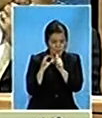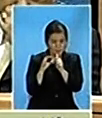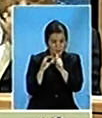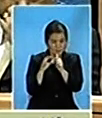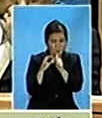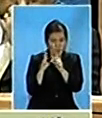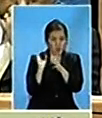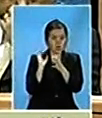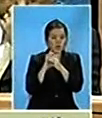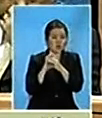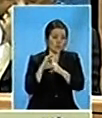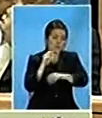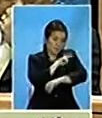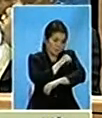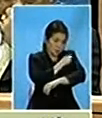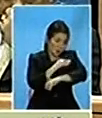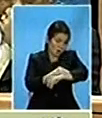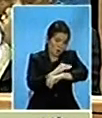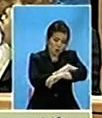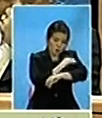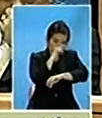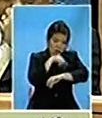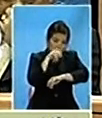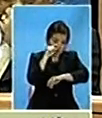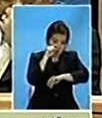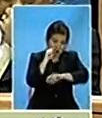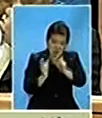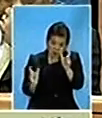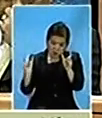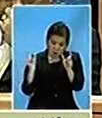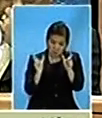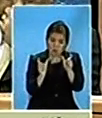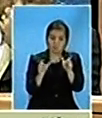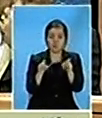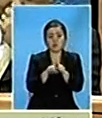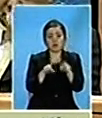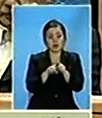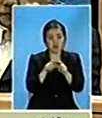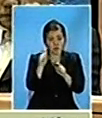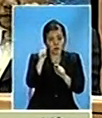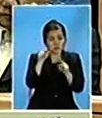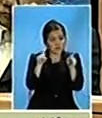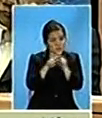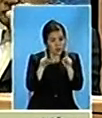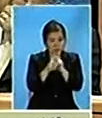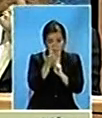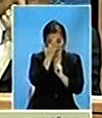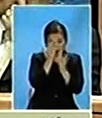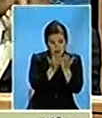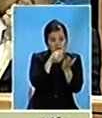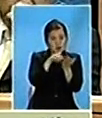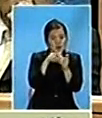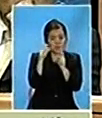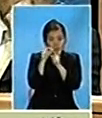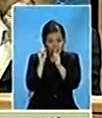งของการแพทย์แผนไทยท่านทำไมไม่ใส่การแนะนำเข้าไปอยู่ข้างหน้าด้วยอันนี้ก็จะได้เหมือนกันทั้งสองด่านสองอย่างหมายถึงว่